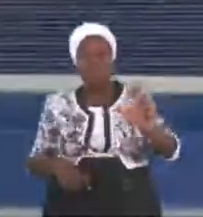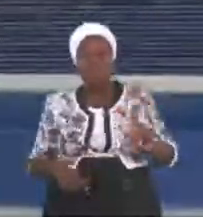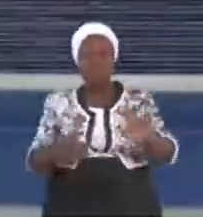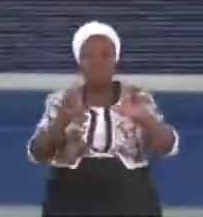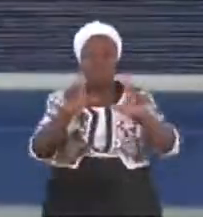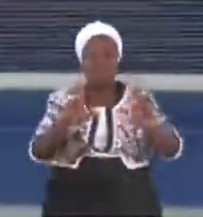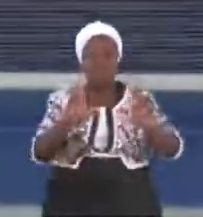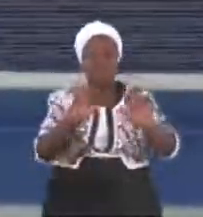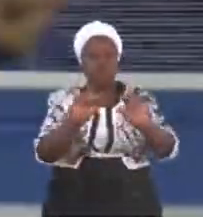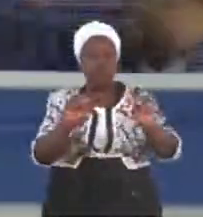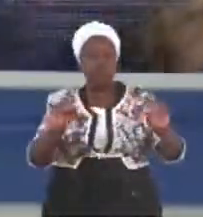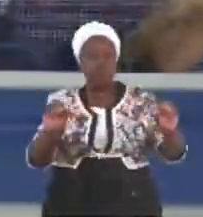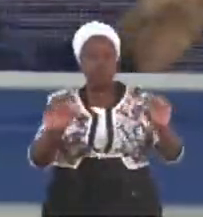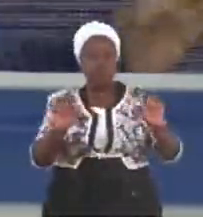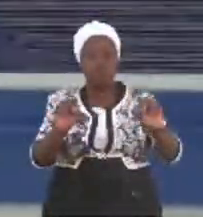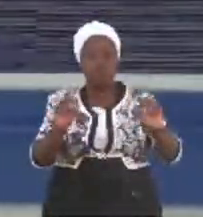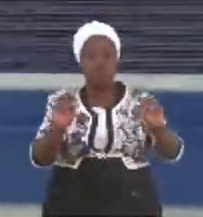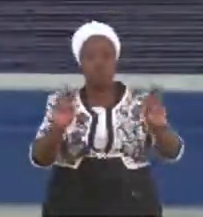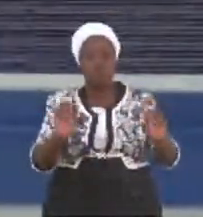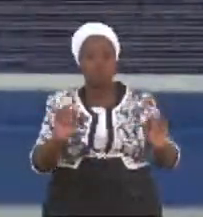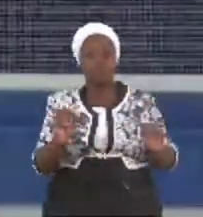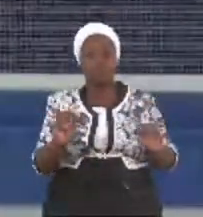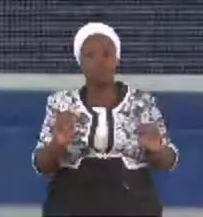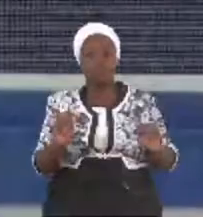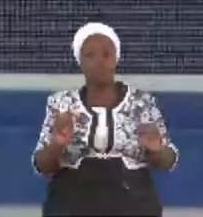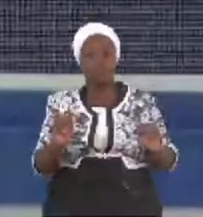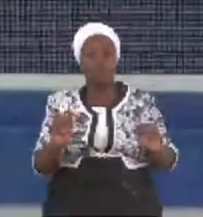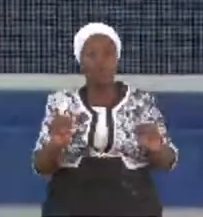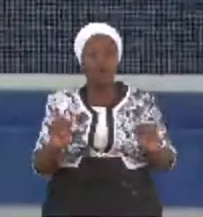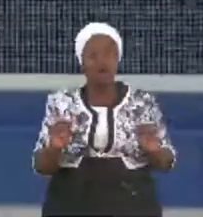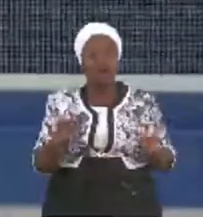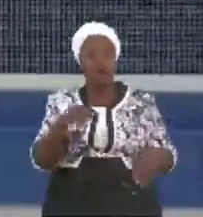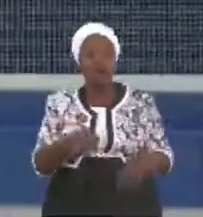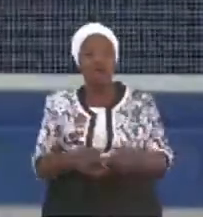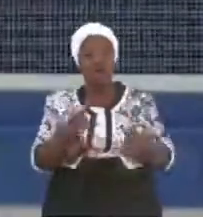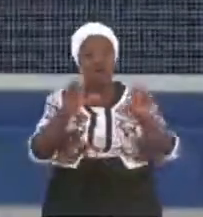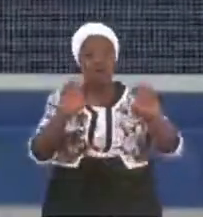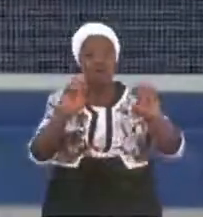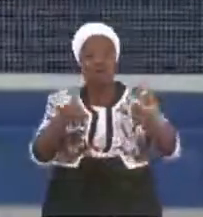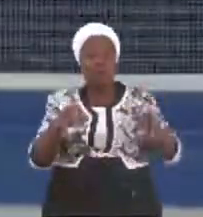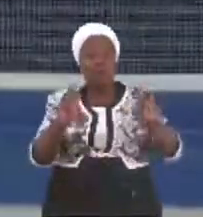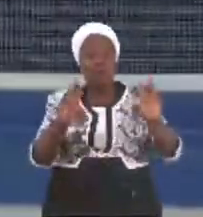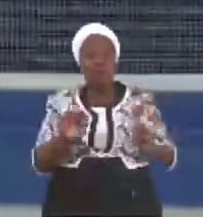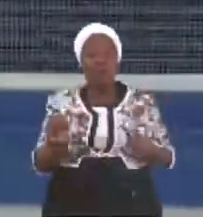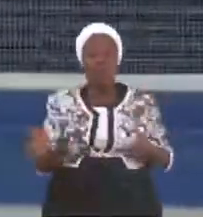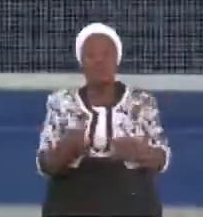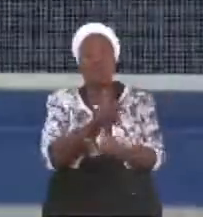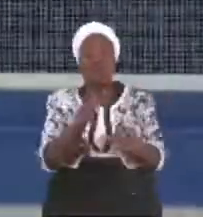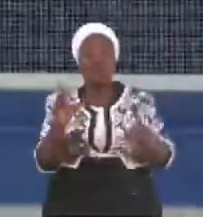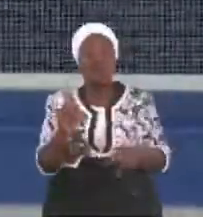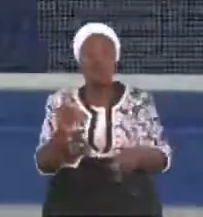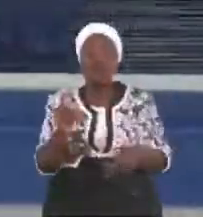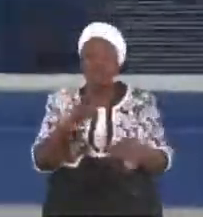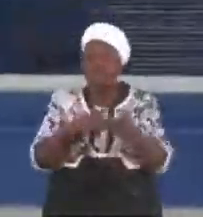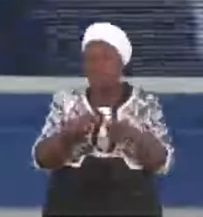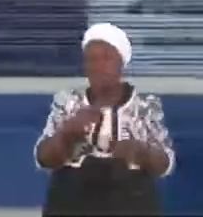lépreux solitaires libérés. Les lépreux qui sont solitaires, abandonnés, personne ne les